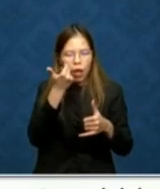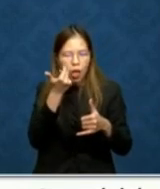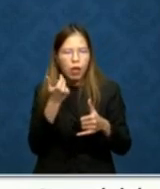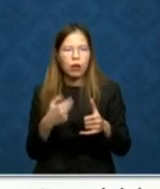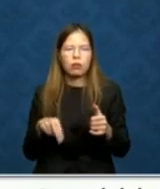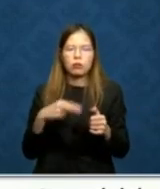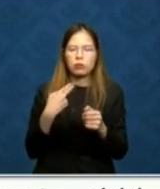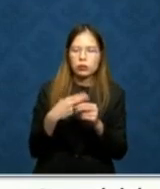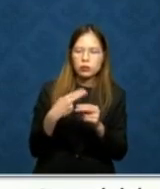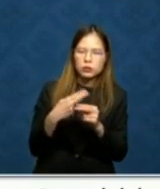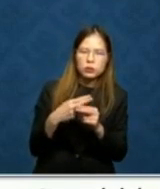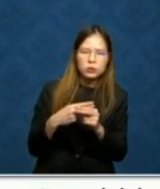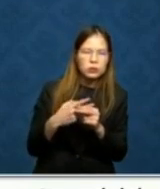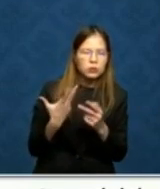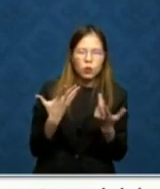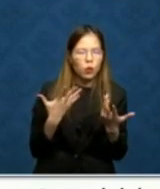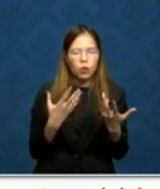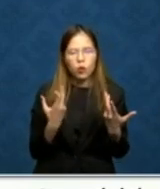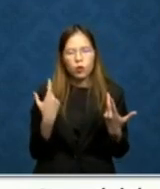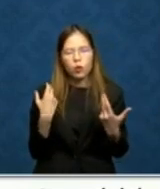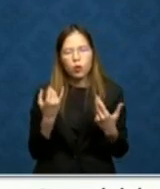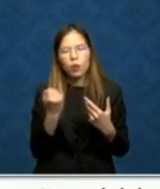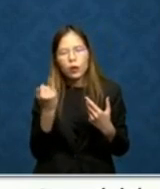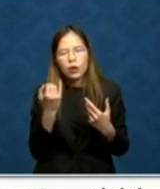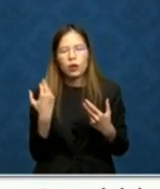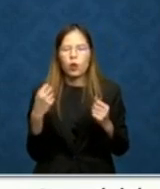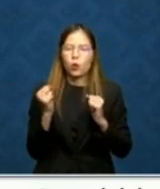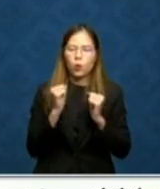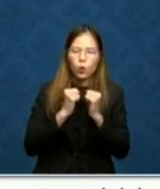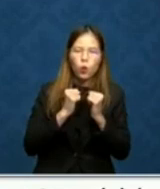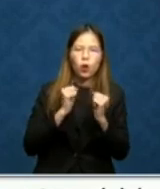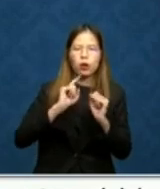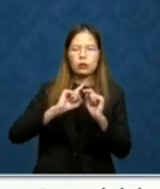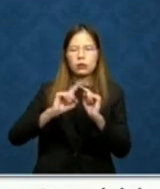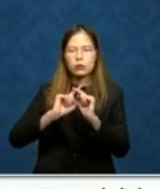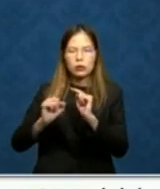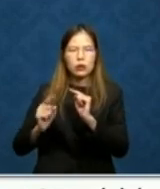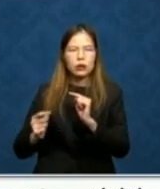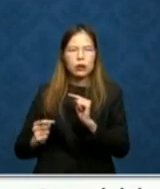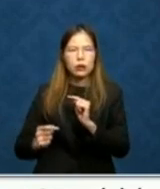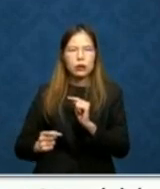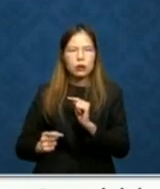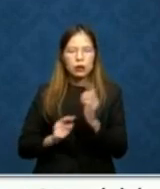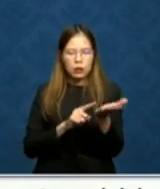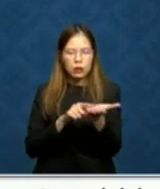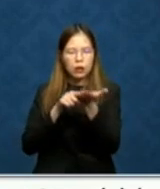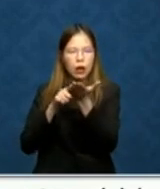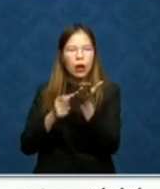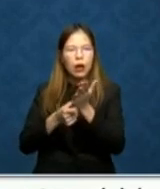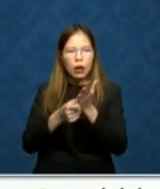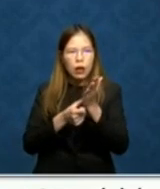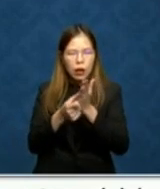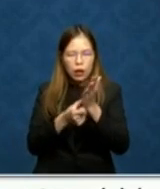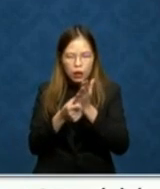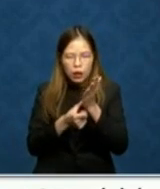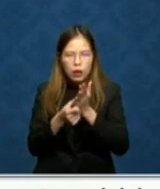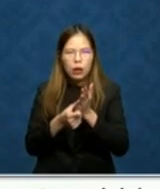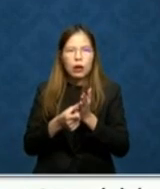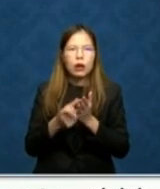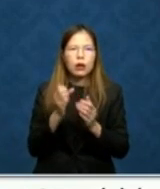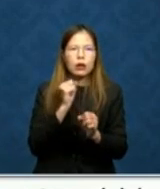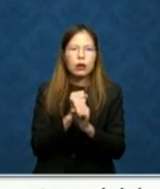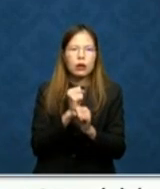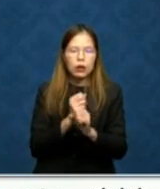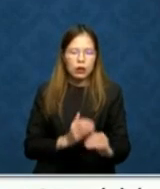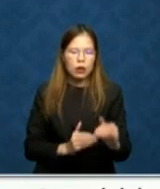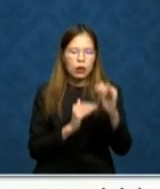เสียเกียรติหรือทำให้ผู้กระทำรู้สึกกลัวค่ะเรื่องต่อมาที่เราเสนอให้มีการแก้ไขนะคะคือการกำ